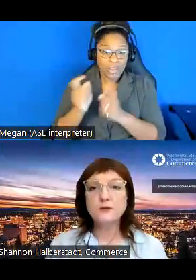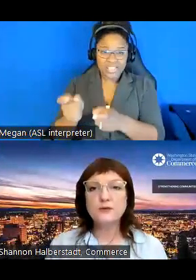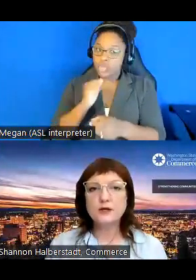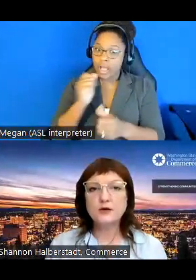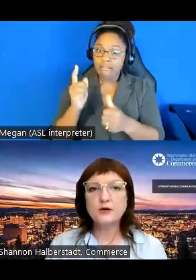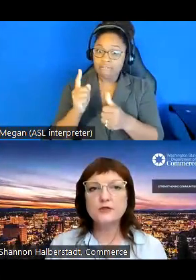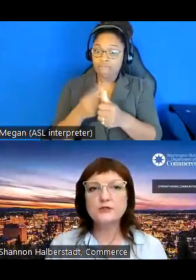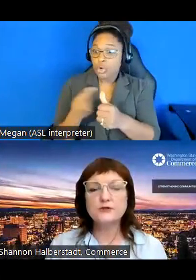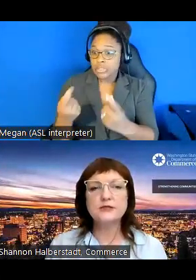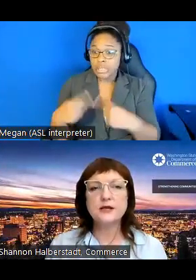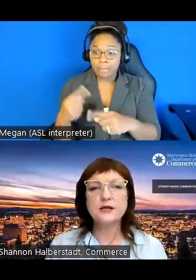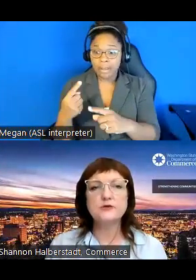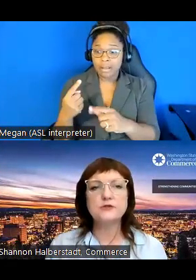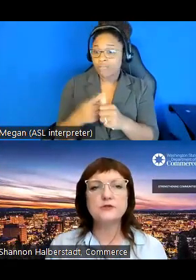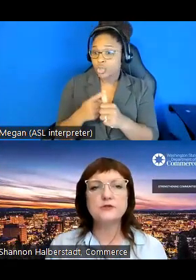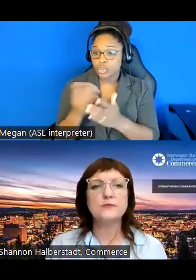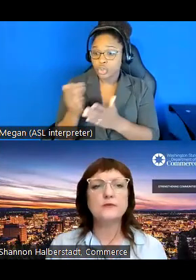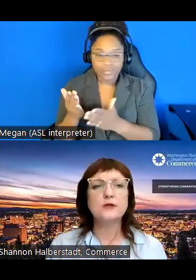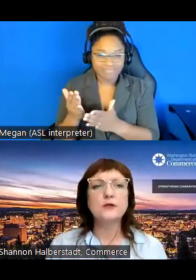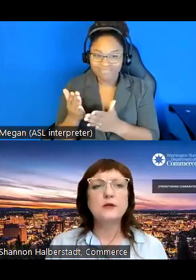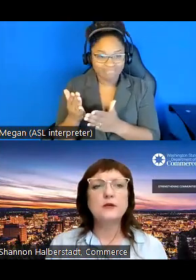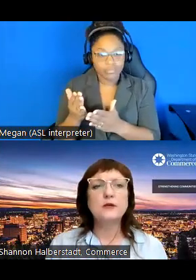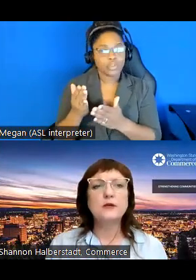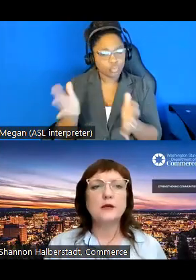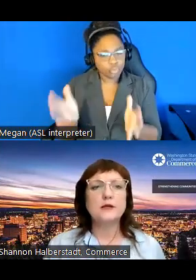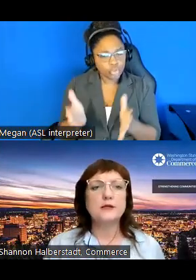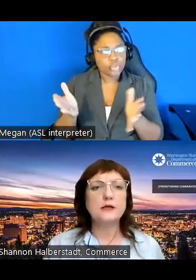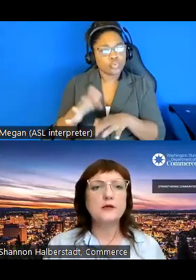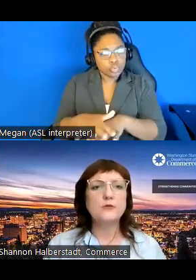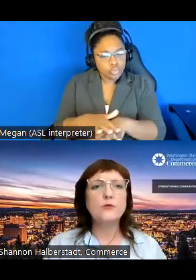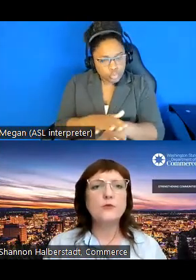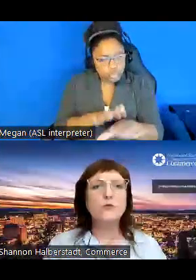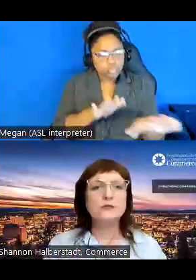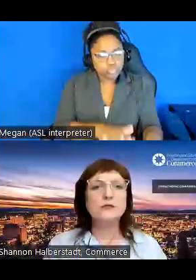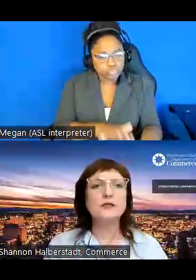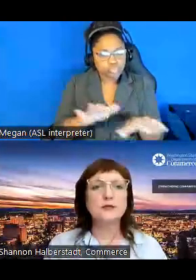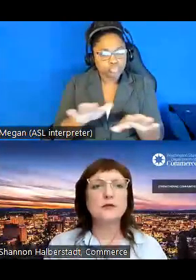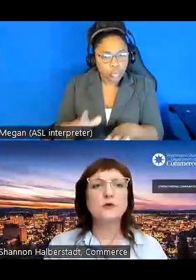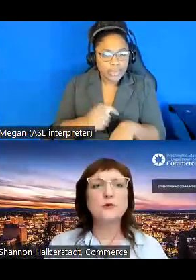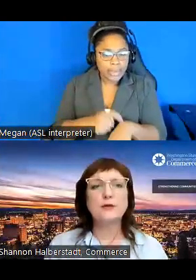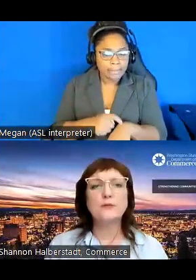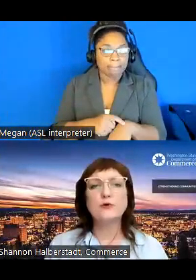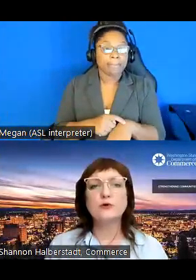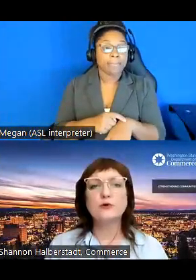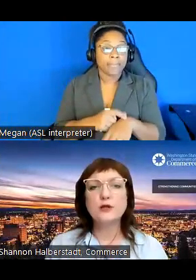Apply Now를 클릭하시면 어떻게 되는지에 대해서 말씀을 드리겠습니다.